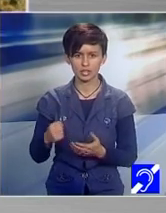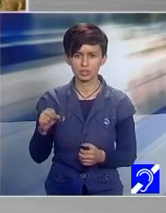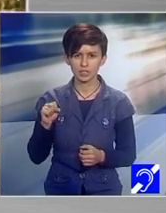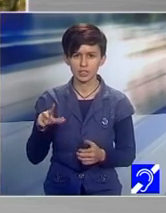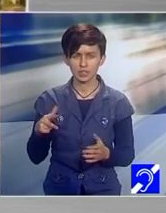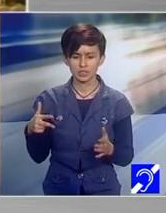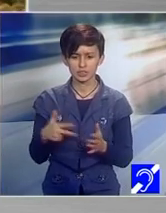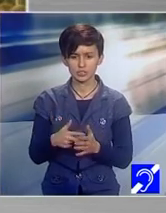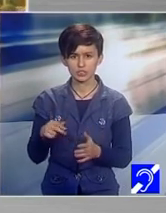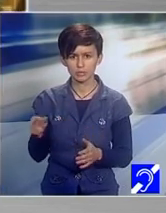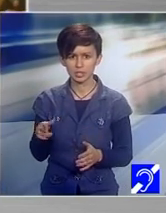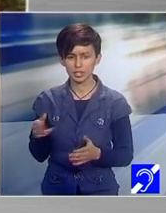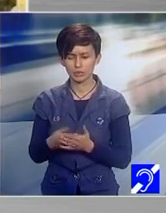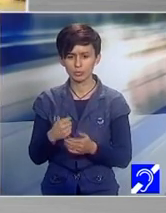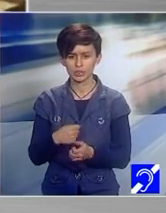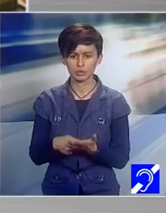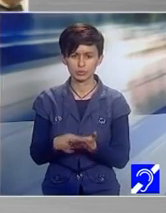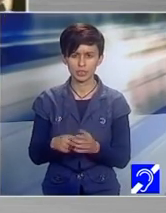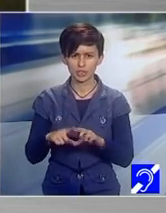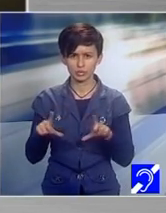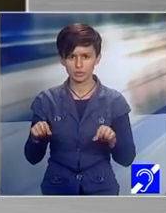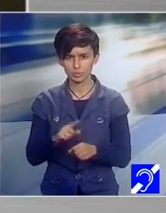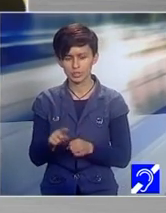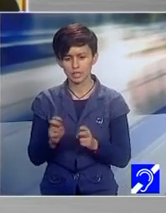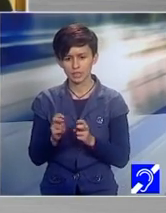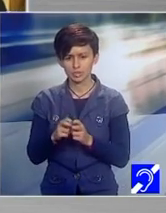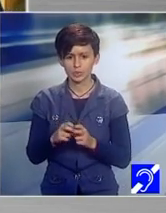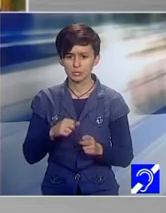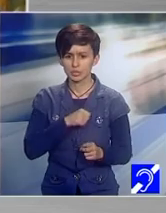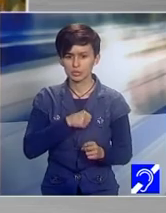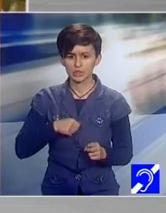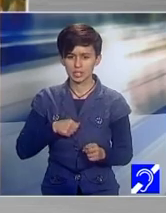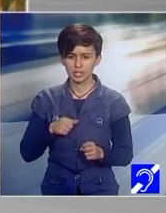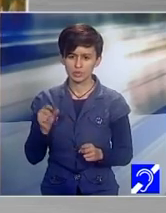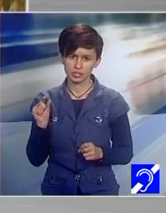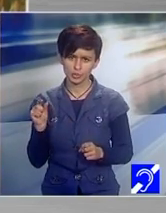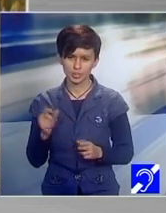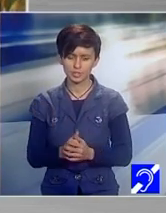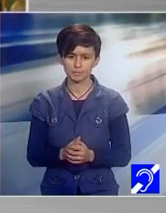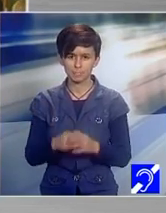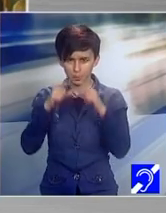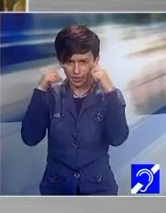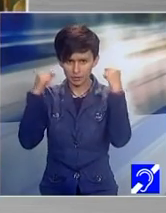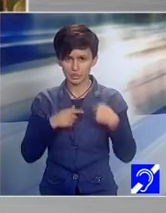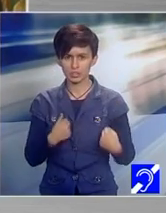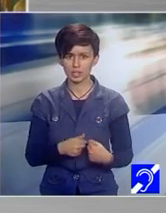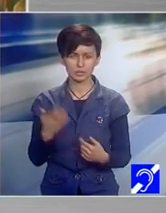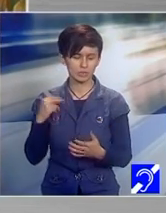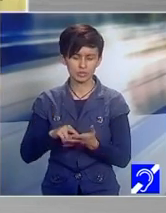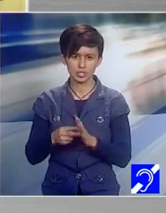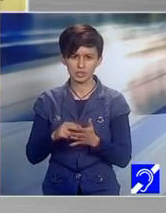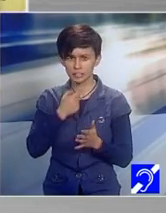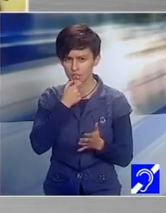30.000 de euro pentru achiziționarea unei truse de instrumentar pentru chirurgie minim-invazivă. Balul caritabil a fost organizat prima dată